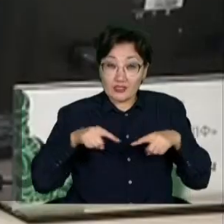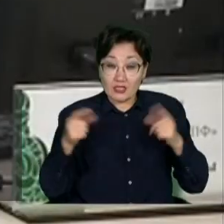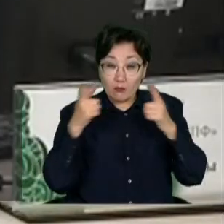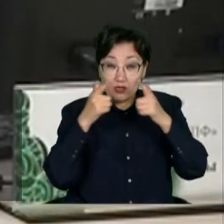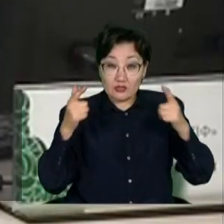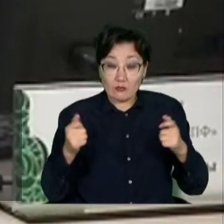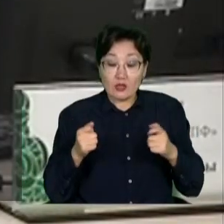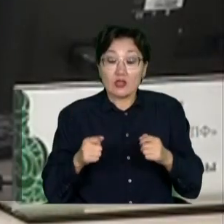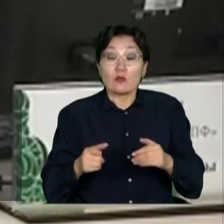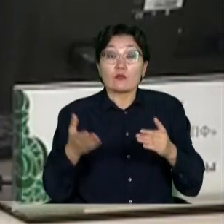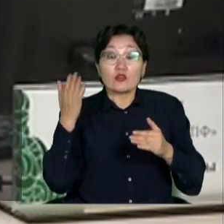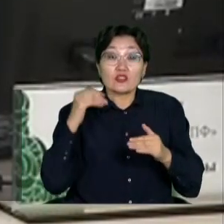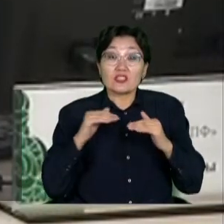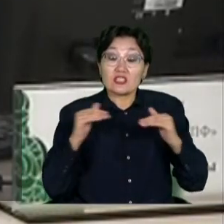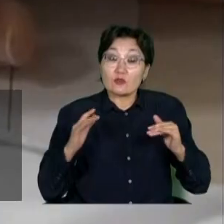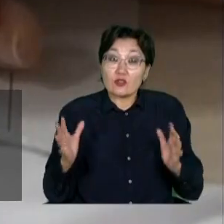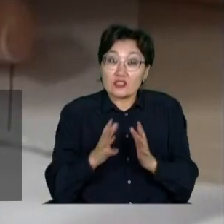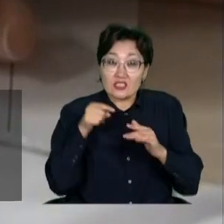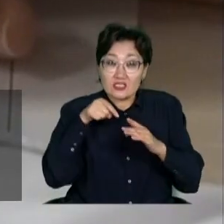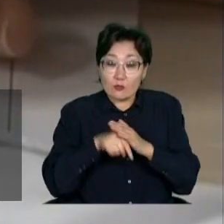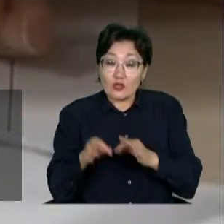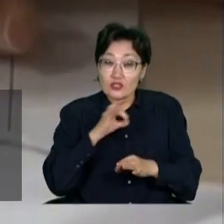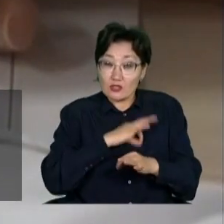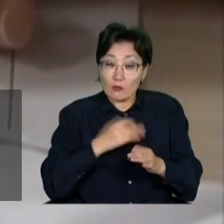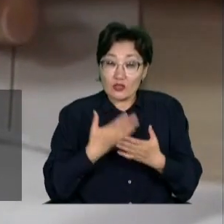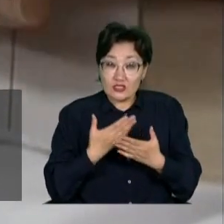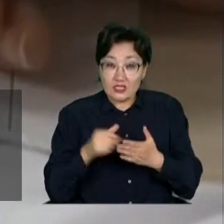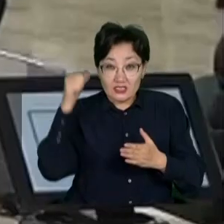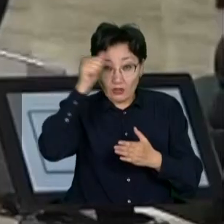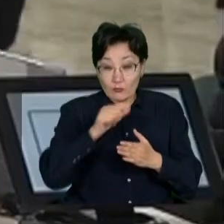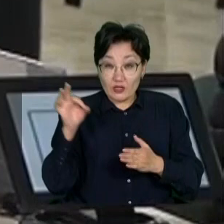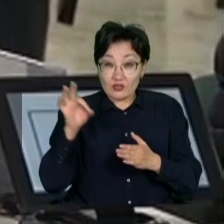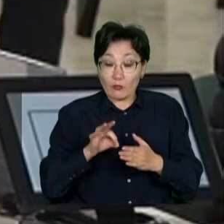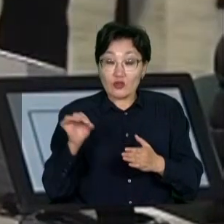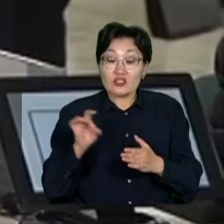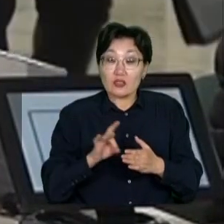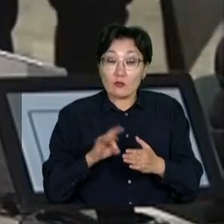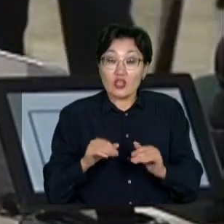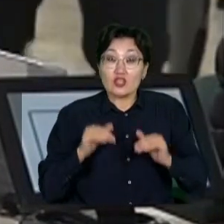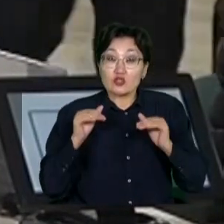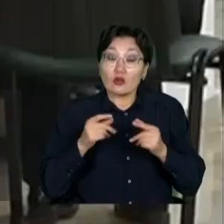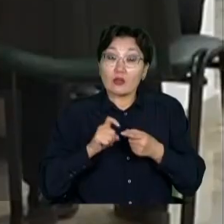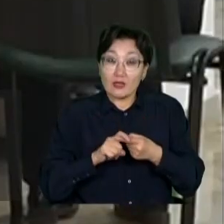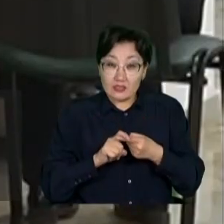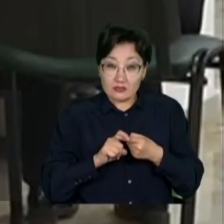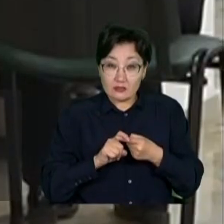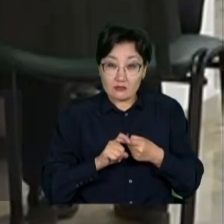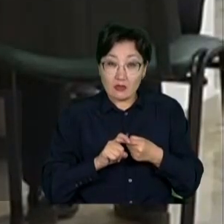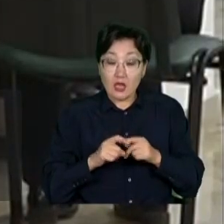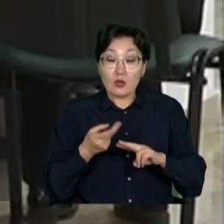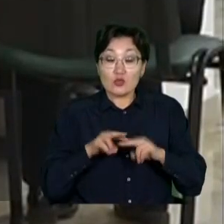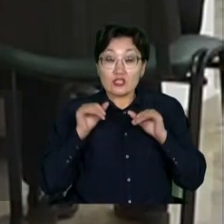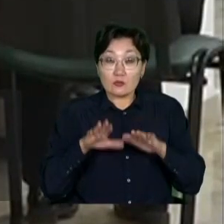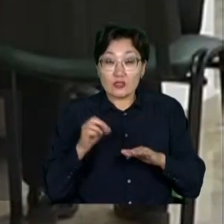хабарлады. Меженің бұрынғы деңгейде сақталуы ішінара кірістің болжамды жылдық пайыздық мөлшерлемесінің жоғарылауымен байланысты екен. Яғни бұл